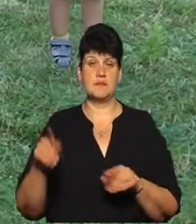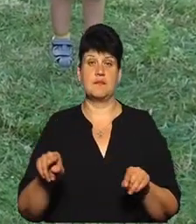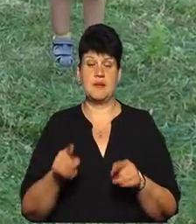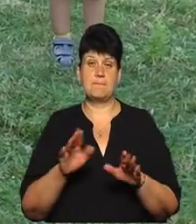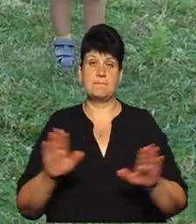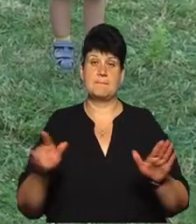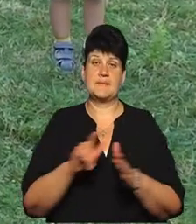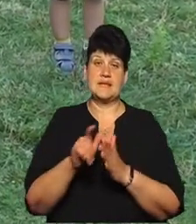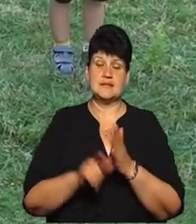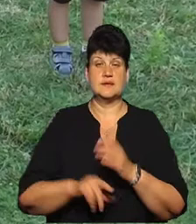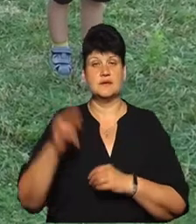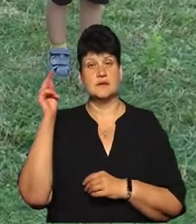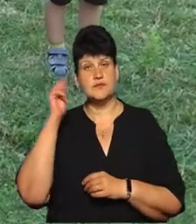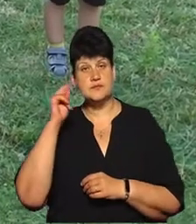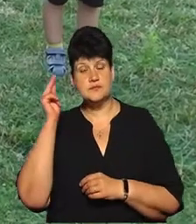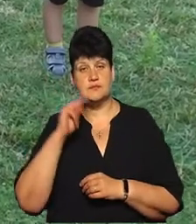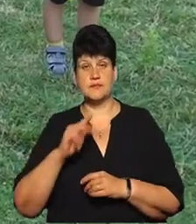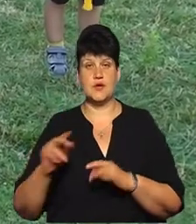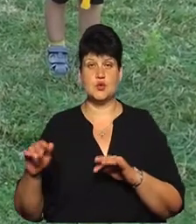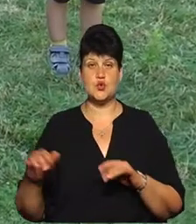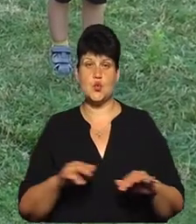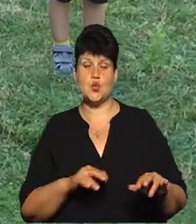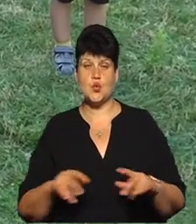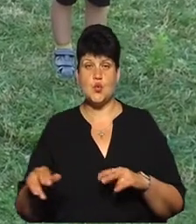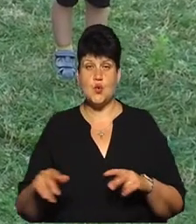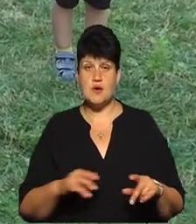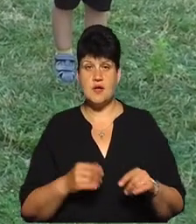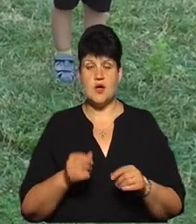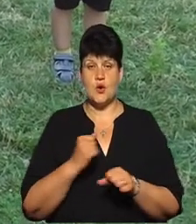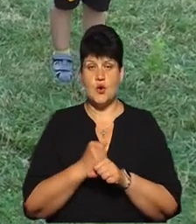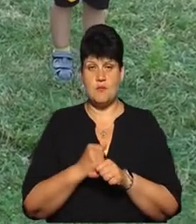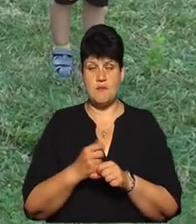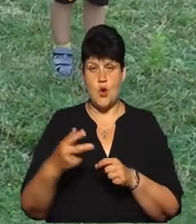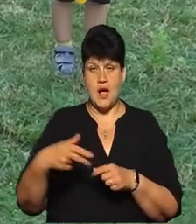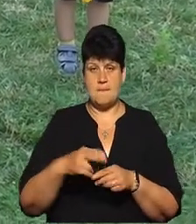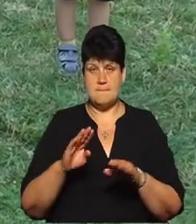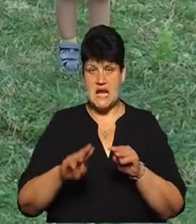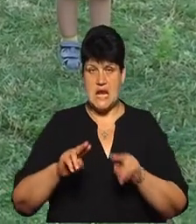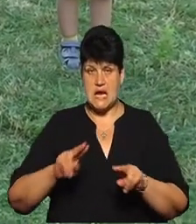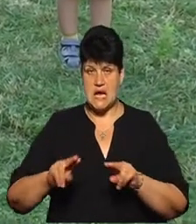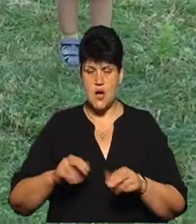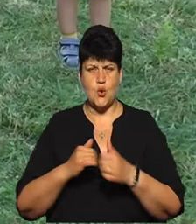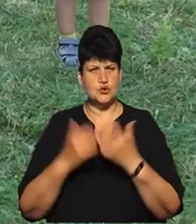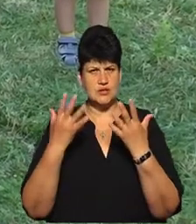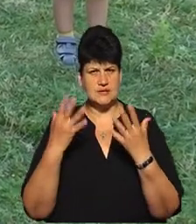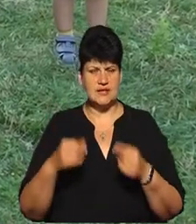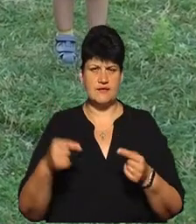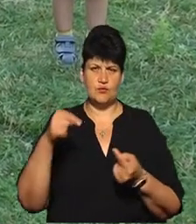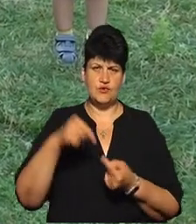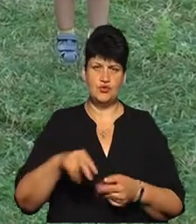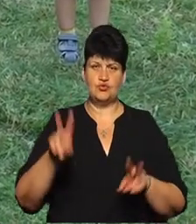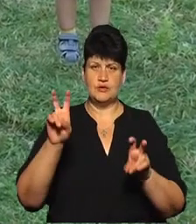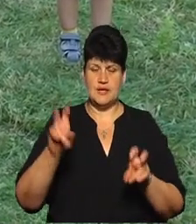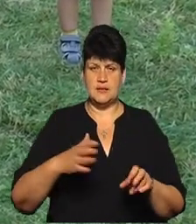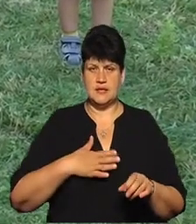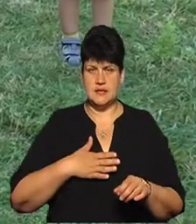духовні, вивчаємо пісеньки з рухами, робимо аплікації різні з дітками кожного дня по темі, відповідно до теми наших веселих «Канікул з